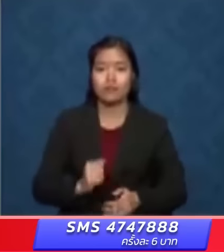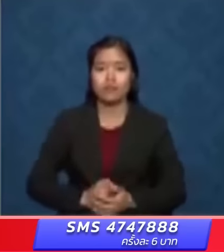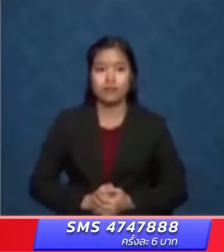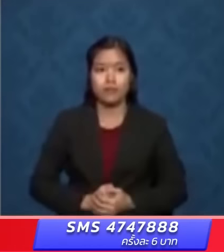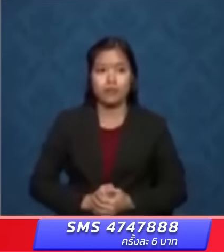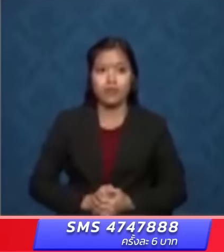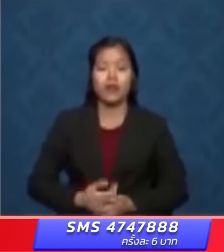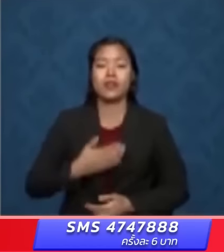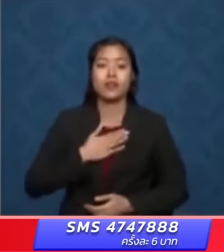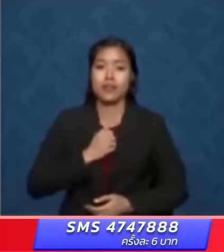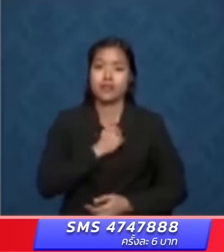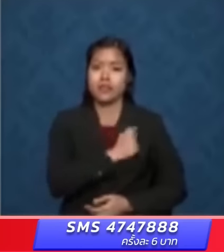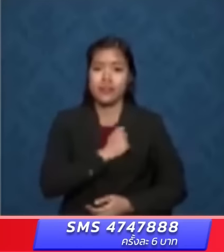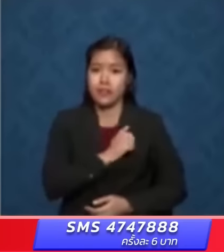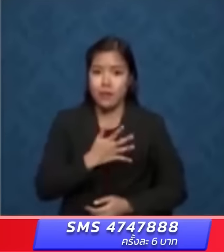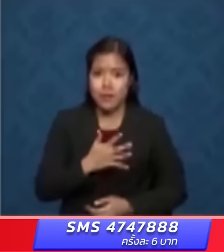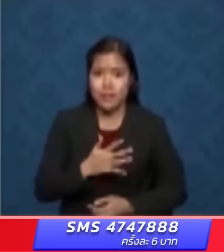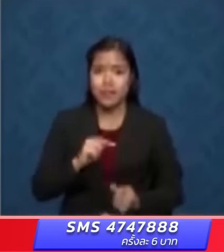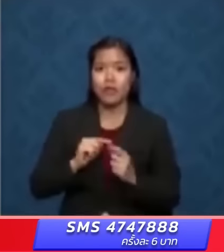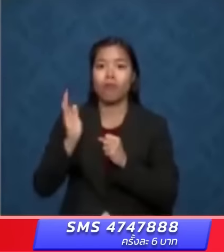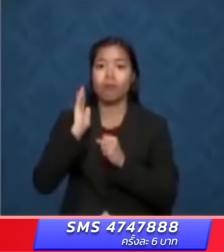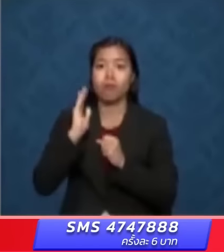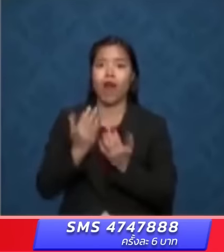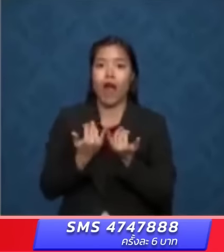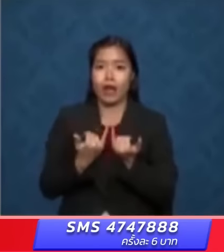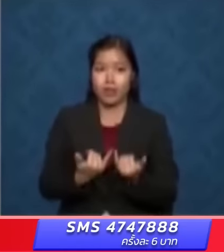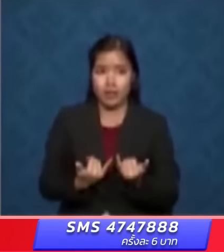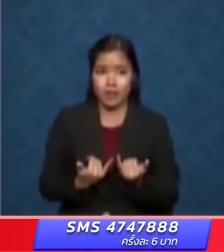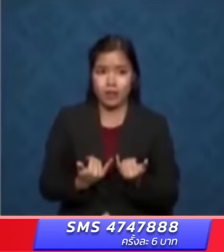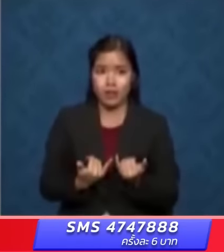หลังจากอภิปรายผ่านพ้นกันมา 2วัน 36ชวมนะฮะค่ะ